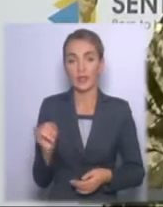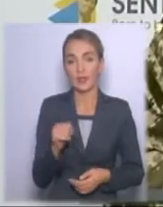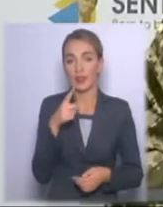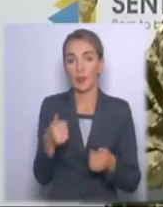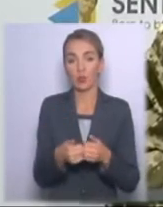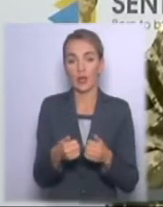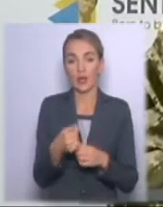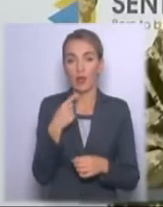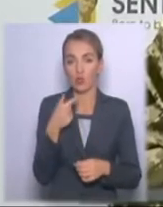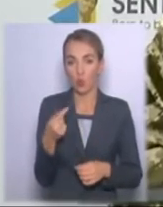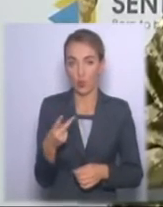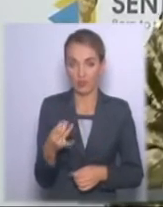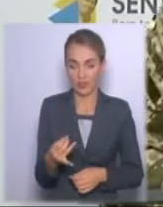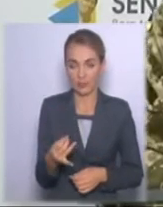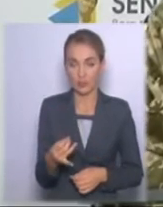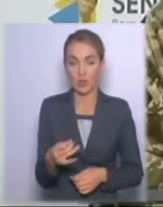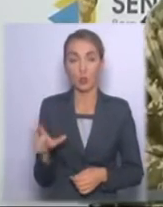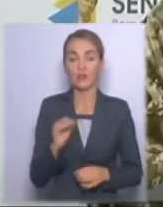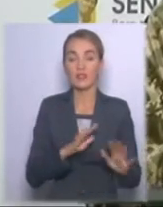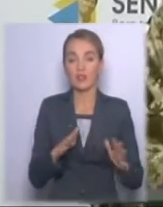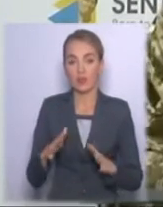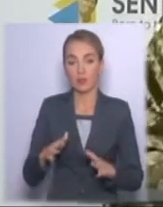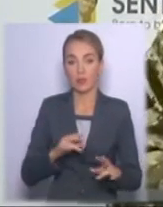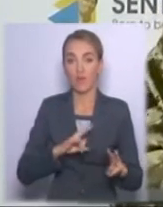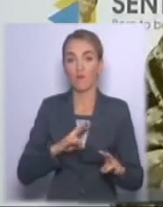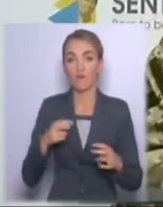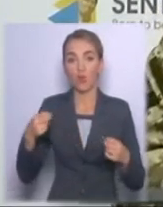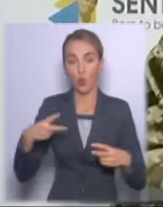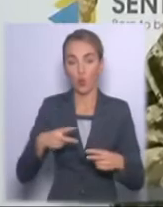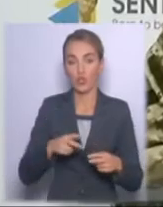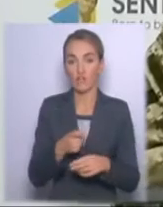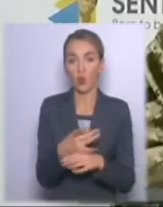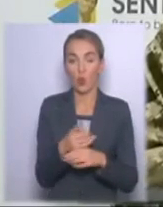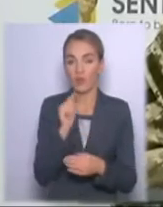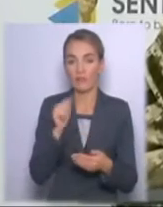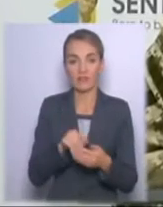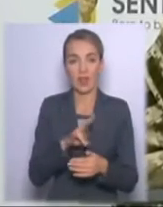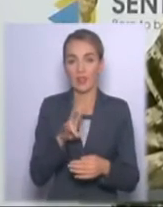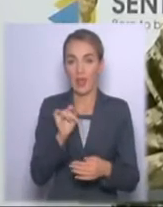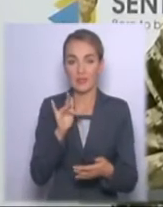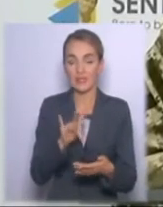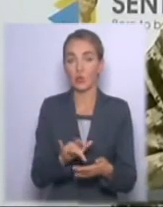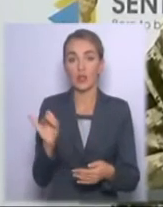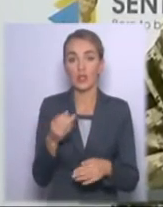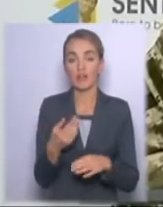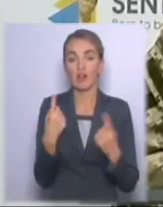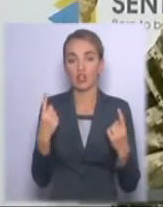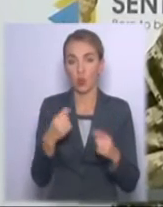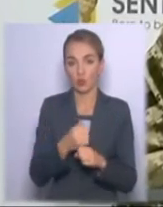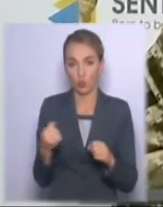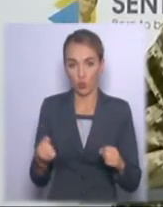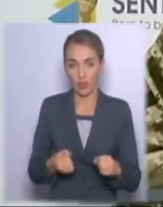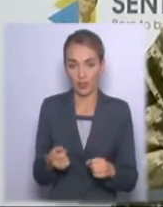неподалік Красногорівки. У всіх випадках ворожий вогонь вівся неприцільно і важке озброєння з боку незаконних